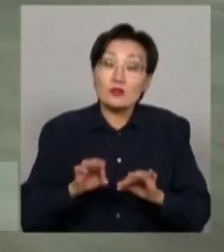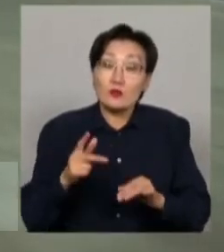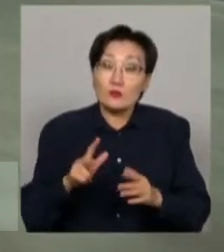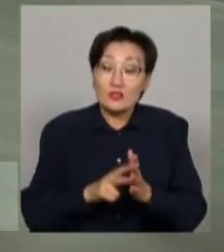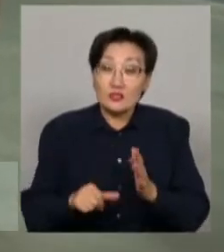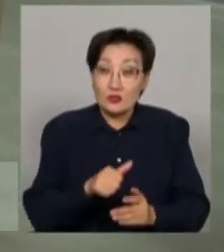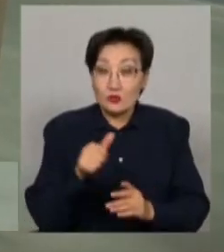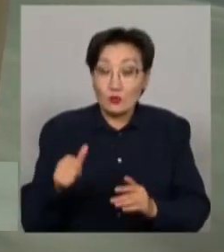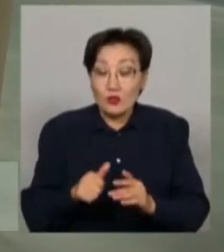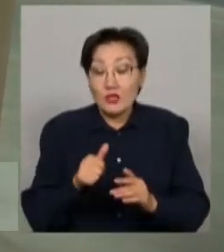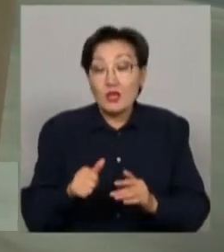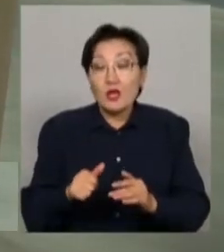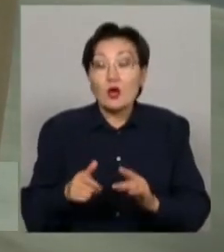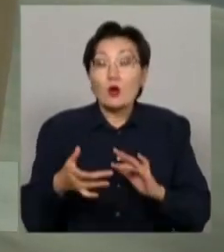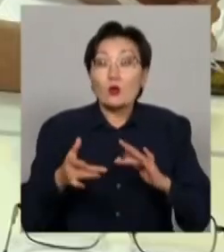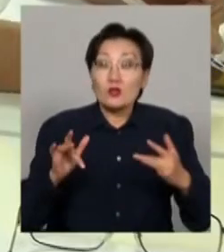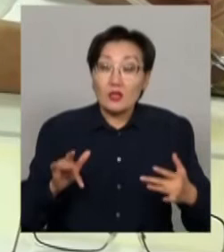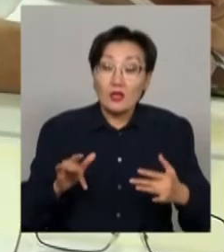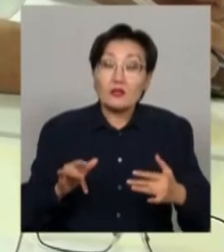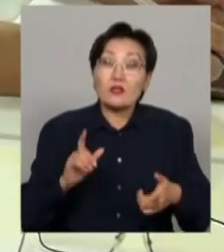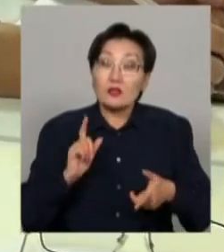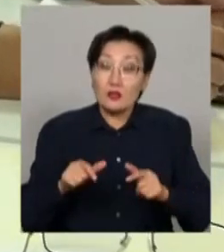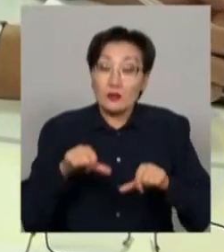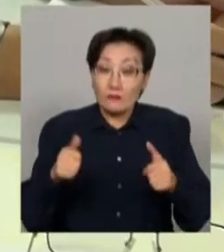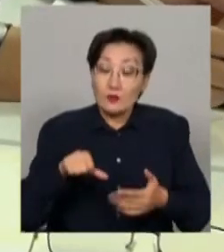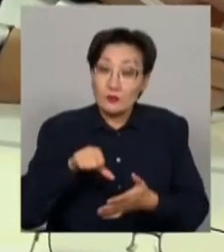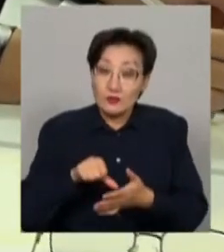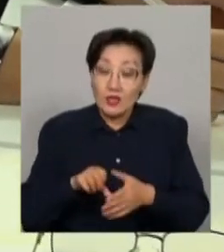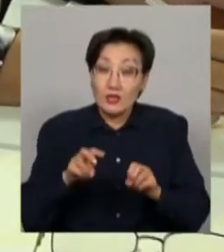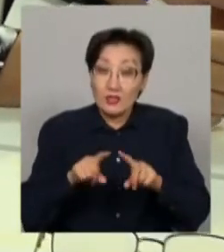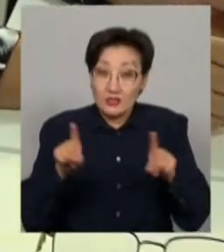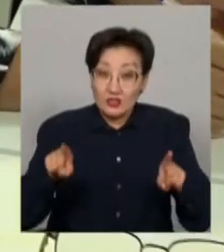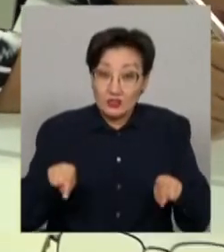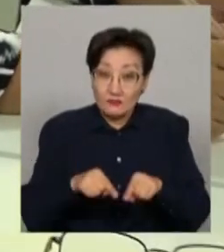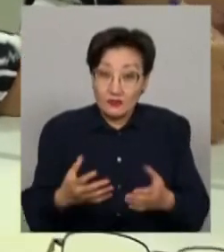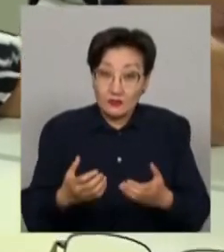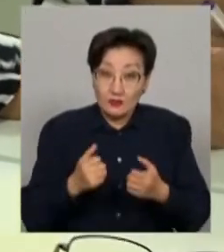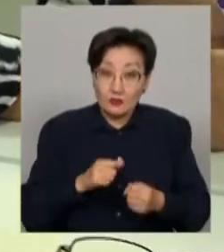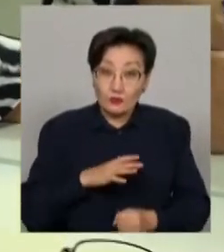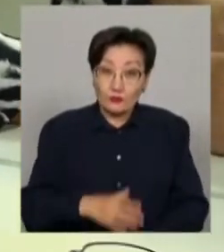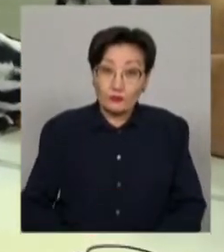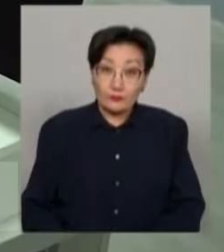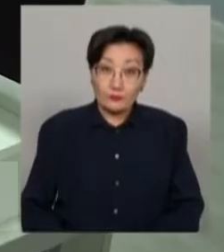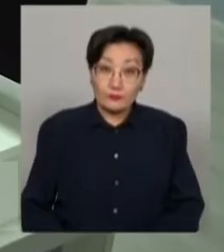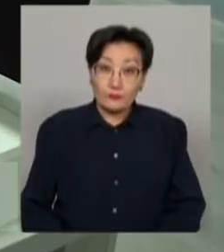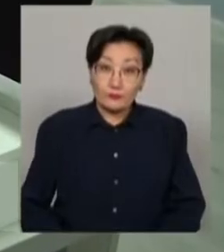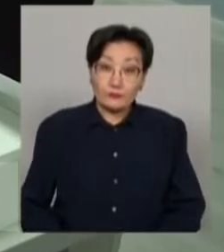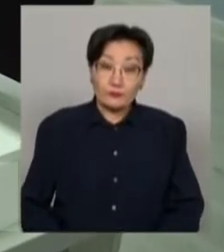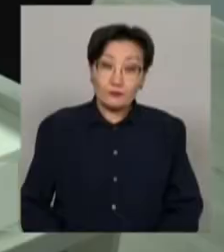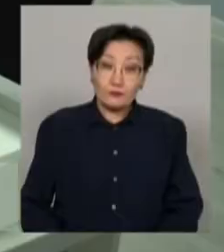сағаттық онлайн және офлайн өткен дәрістерге қатысқан педагогтар арнайы сертификатқа ие болды.